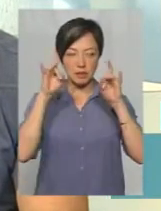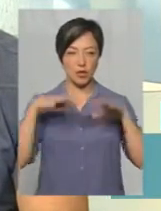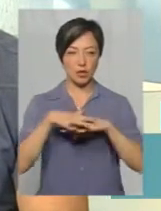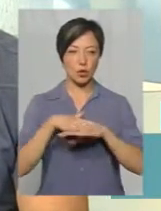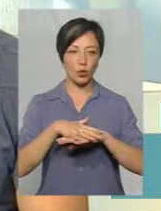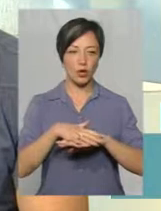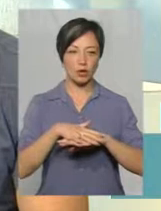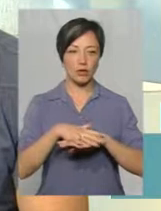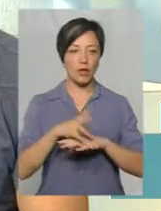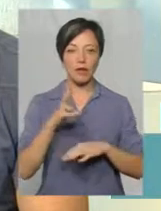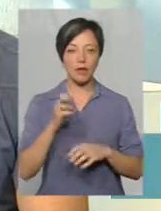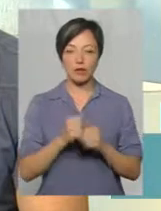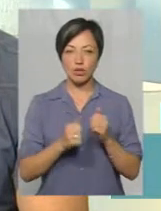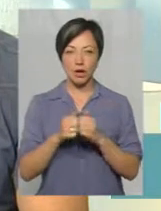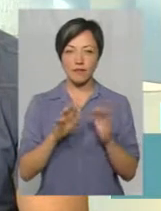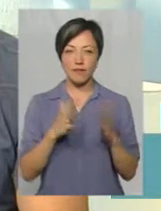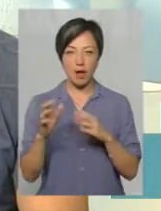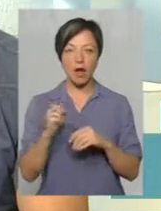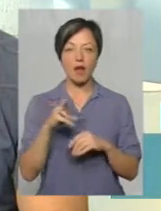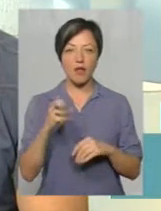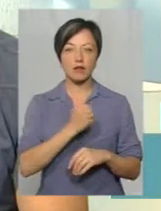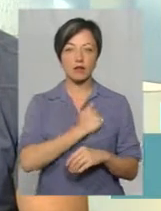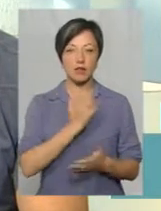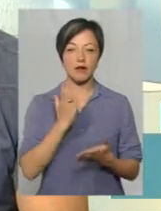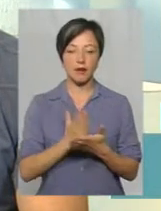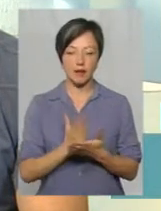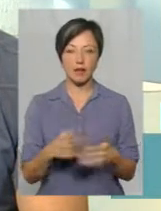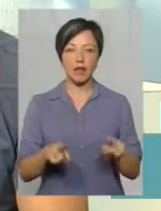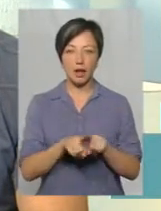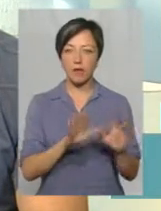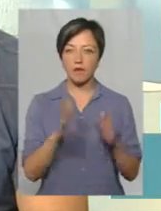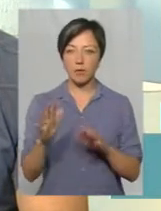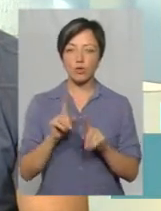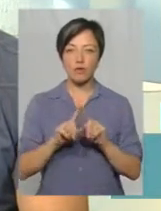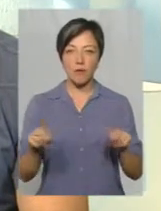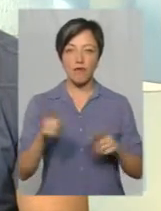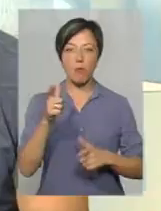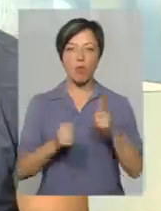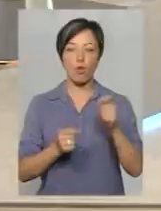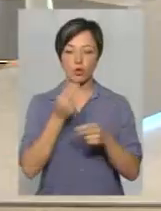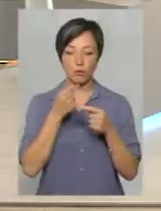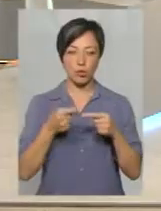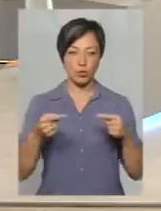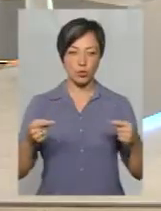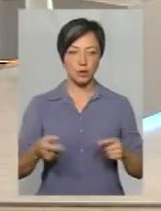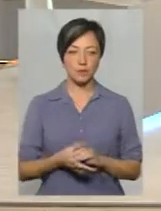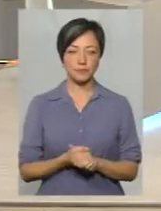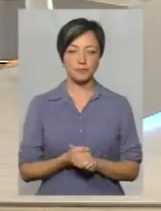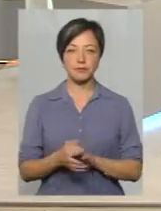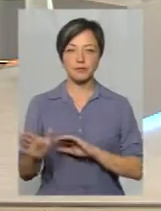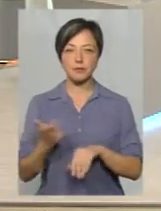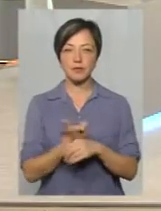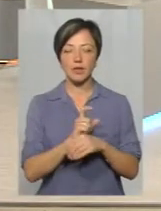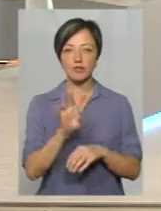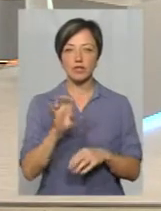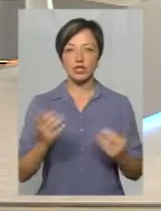ринку. Не часті випадки, але, на жаль, мають місце, особливо молочна продукція. Понад 400